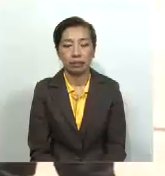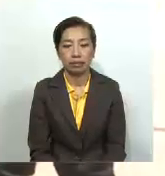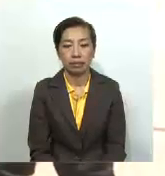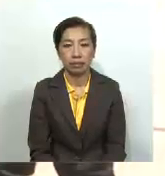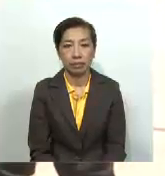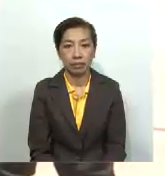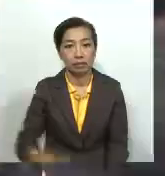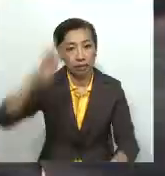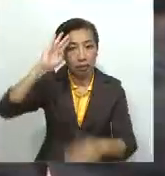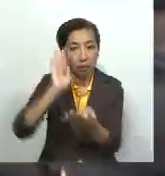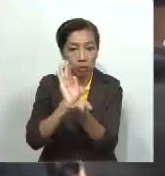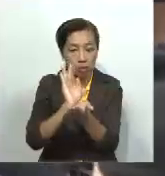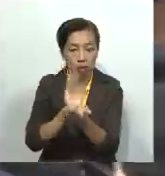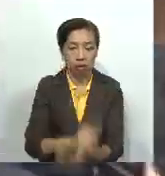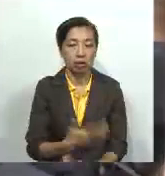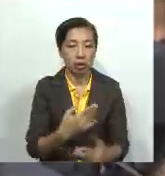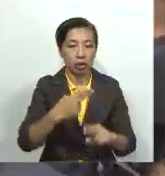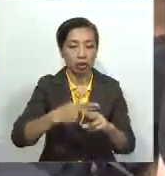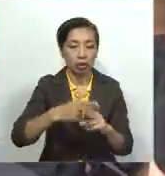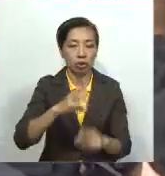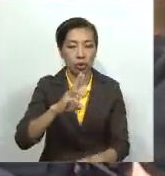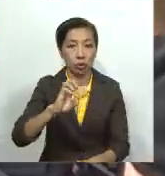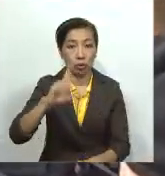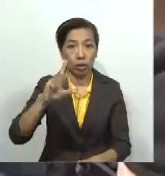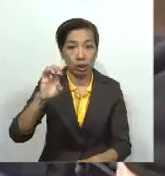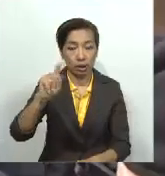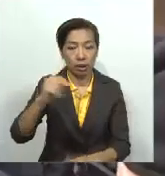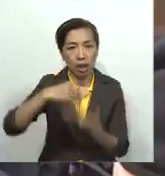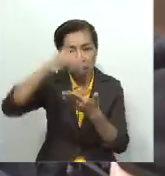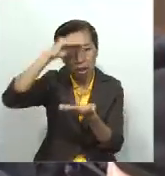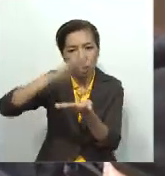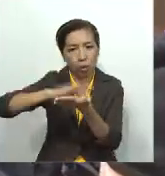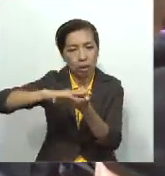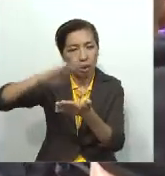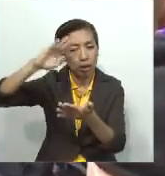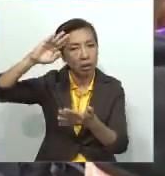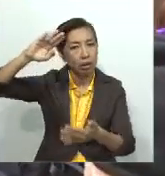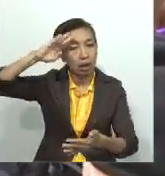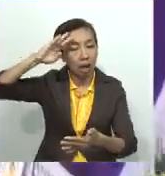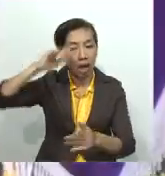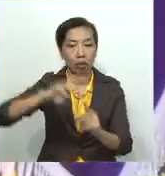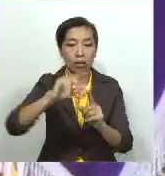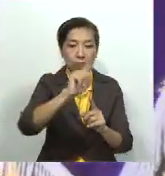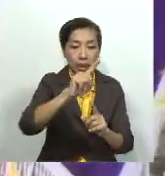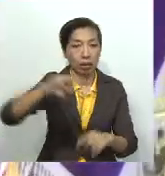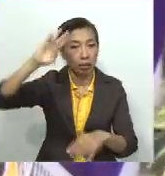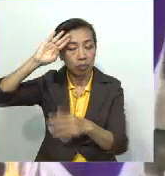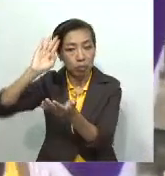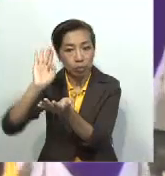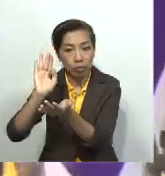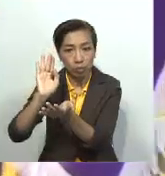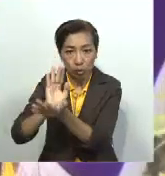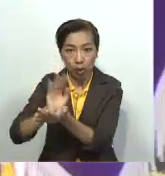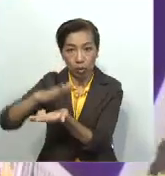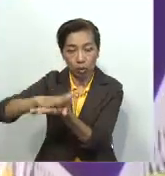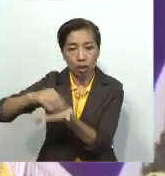สำหรับพลตำรวจโทวิชิตนะครับเป็นนักเรียนเตรียมทหารรุ่นที่21นะครับแล้วก็เป็นนักเรียนในร้อยตำรวจรุ่นที่37นะครับเ